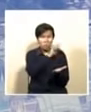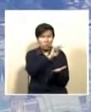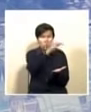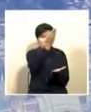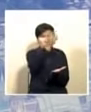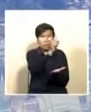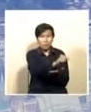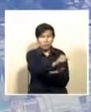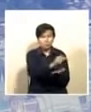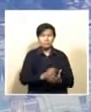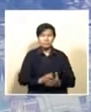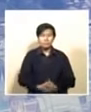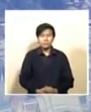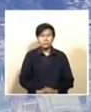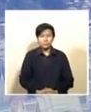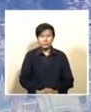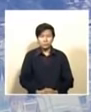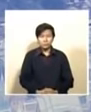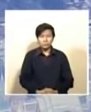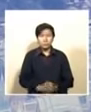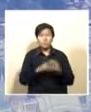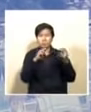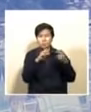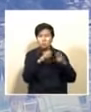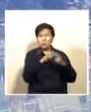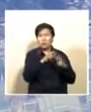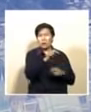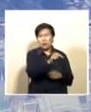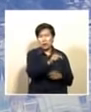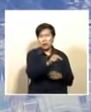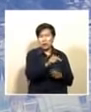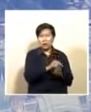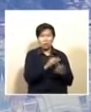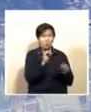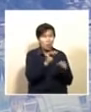านส่งปริมาณที่ผลิต